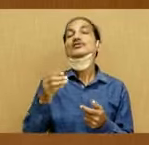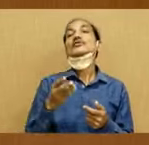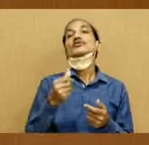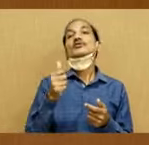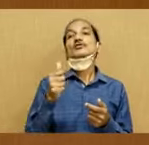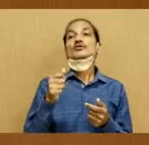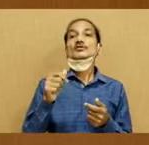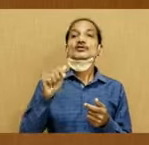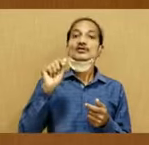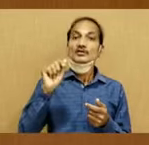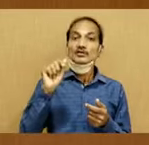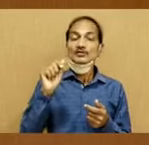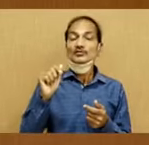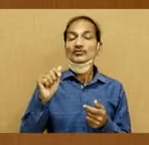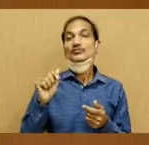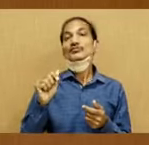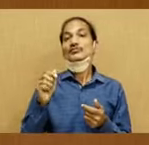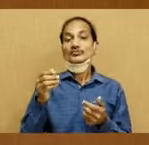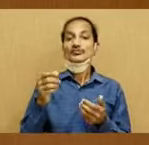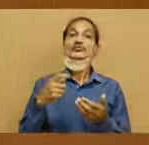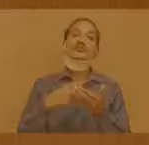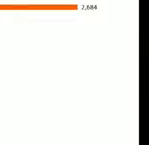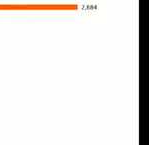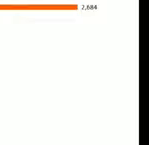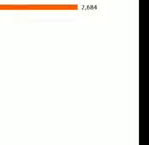आम राज्य ताहापाई आमर